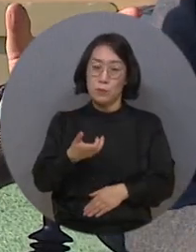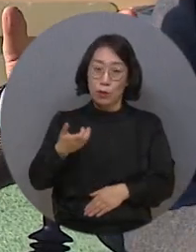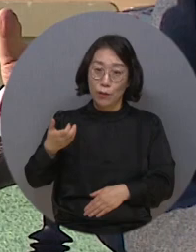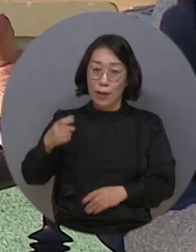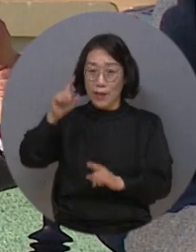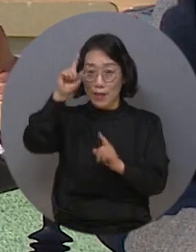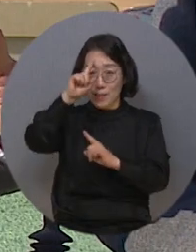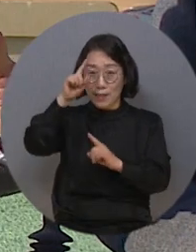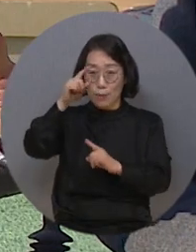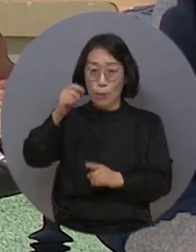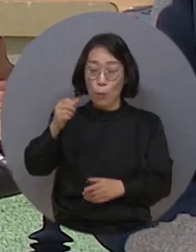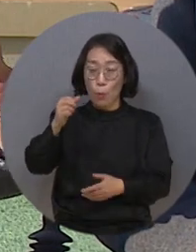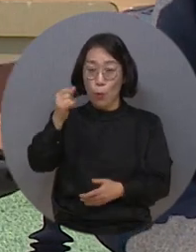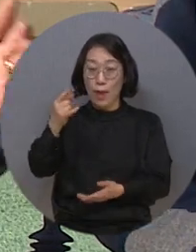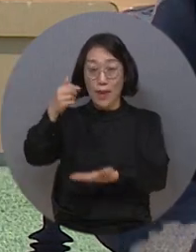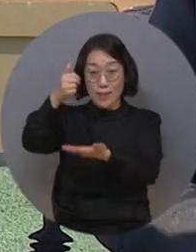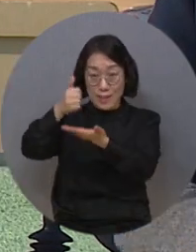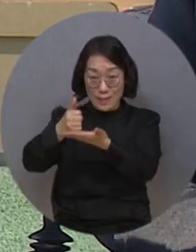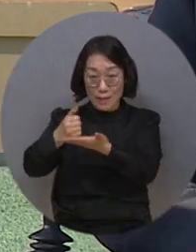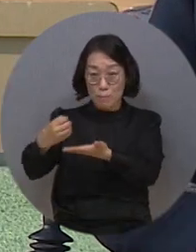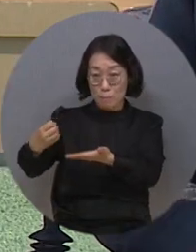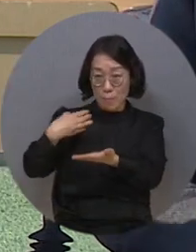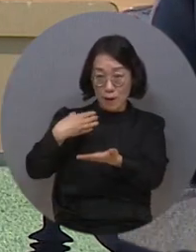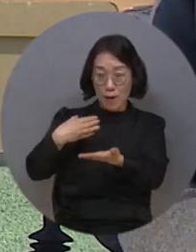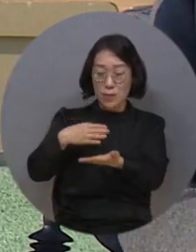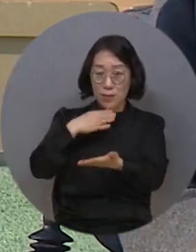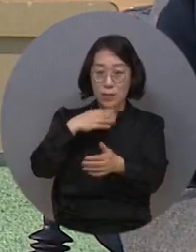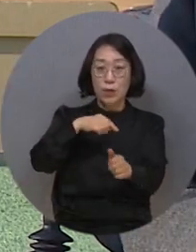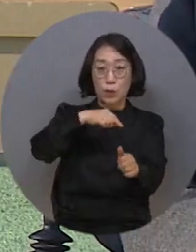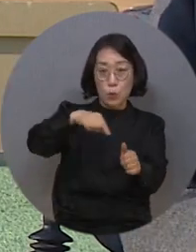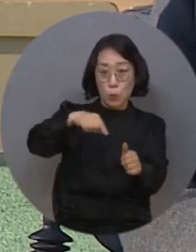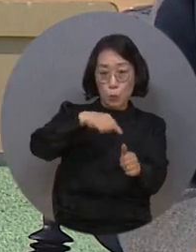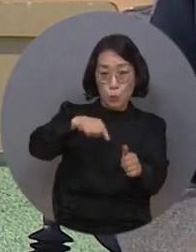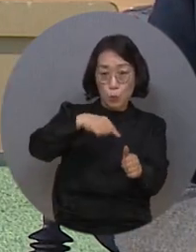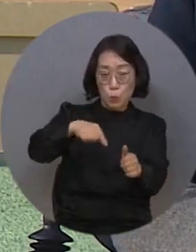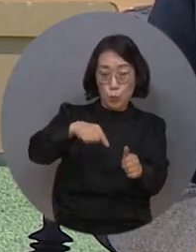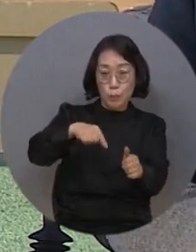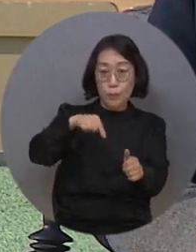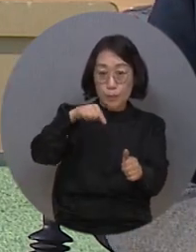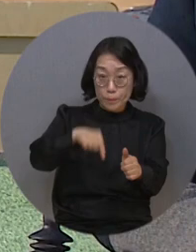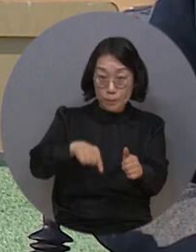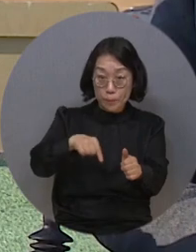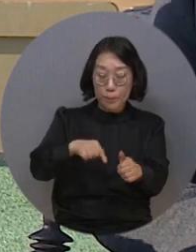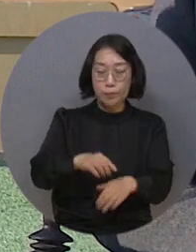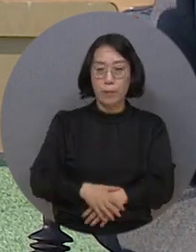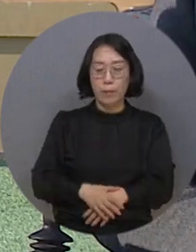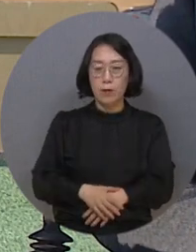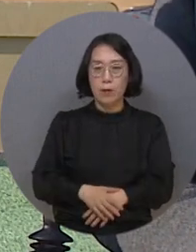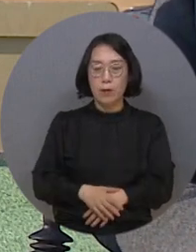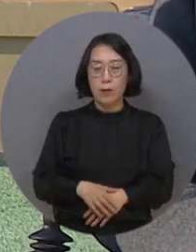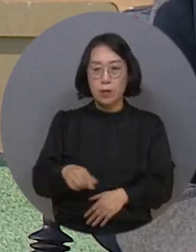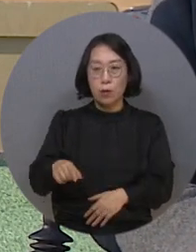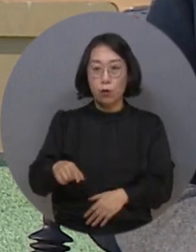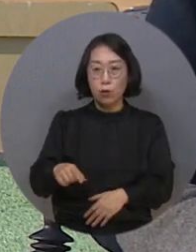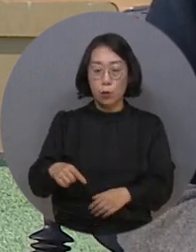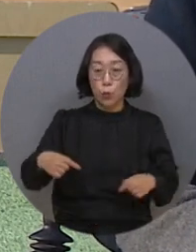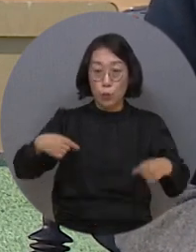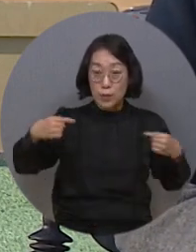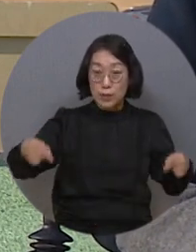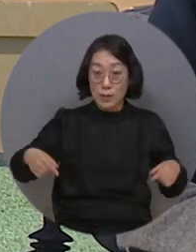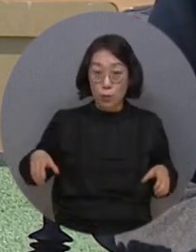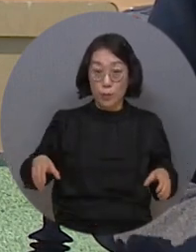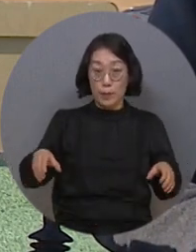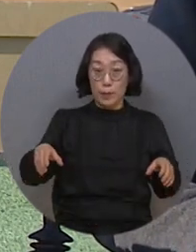전에 이다수 회장님 얘기하셨잖아요. 실제로 교육을 받았던 분들이 이제 이렇게 전동구로 운전할 때